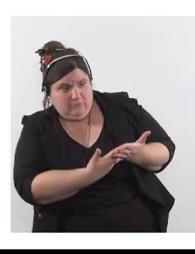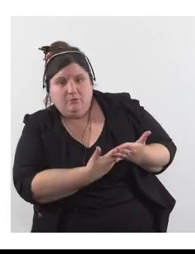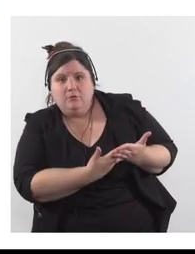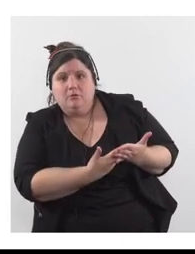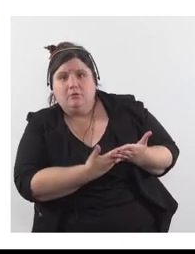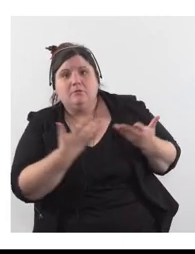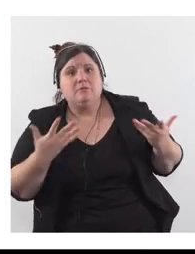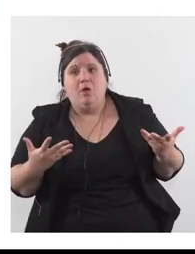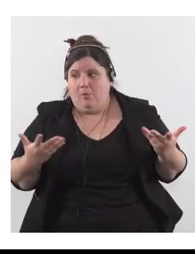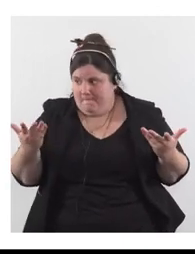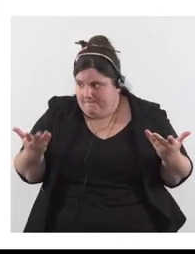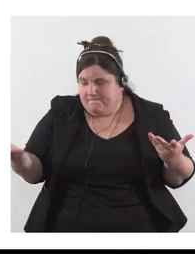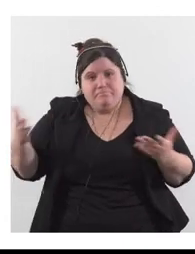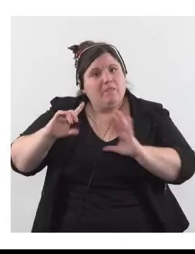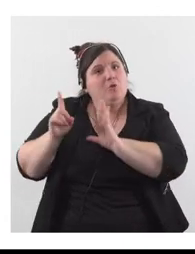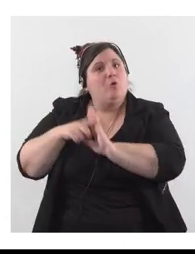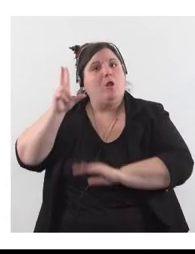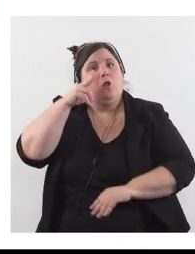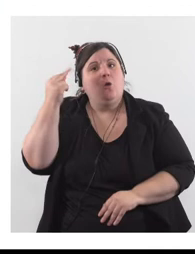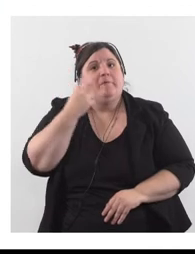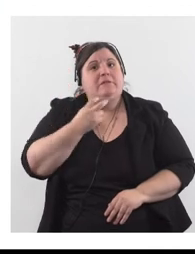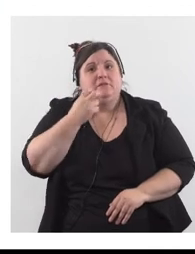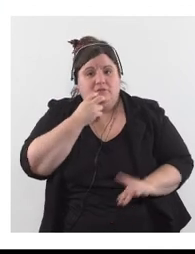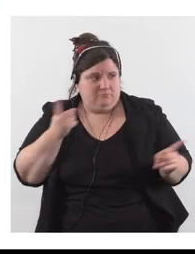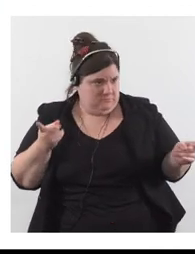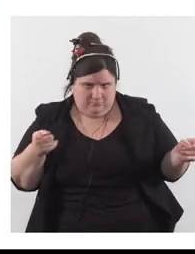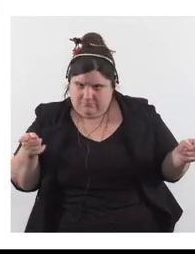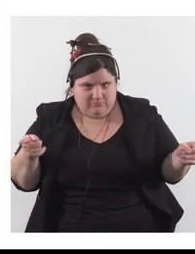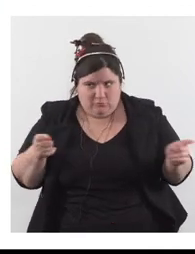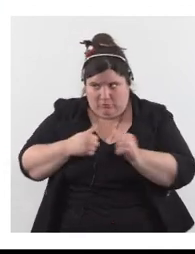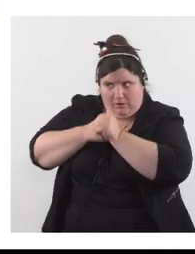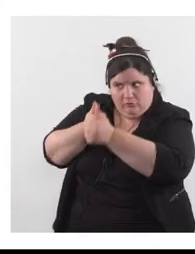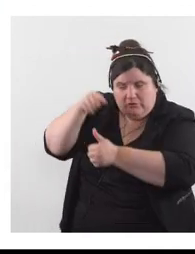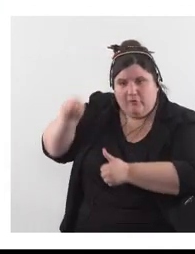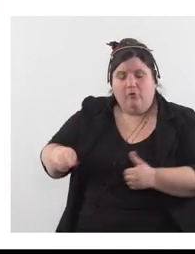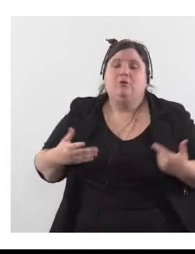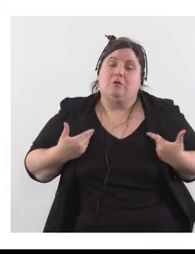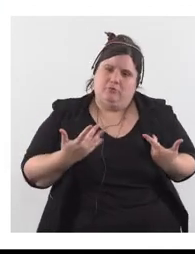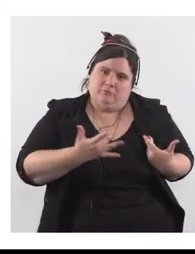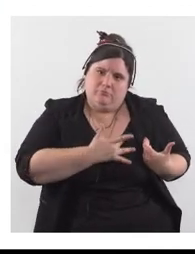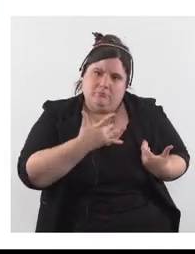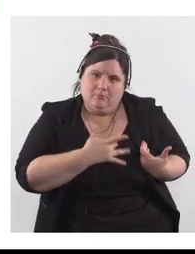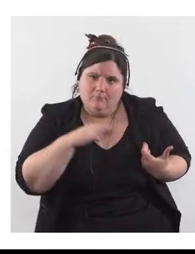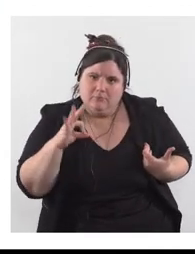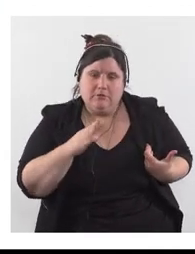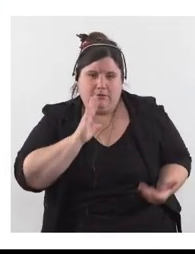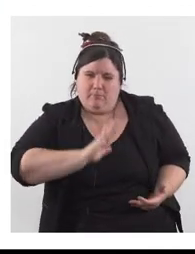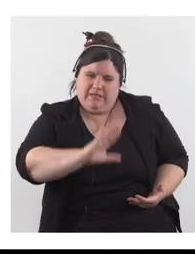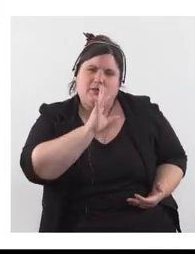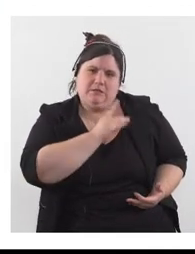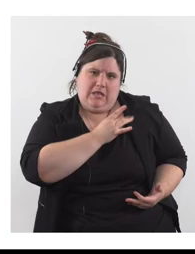conformer aux principes des droits de l'homme. C'est un de ces pouvoirs que nous avons qui est encore assez récent.